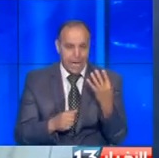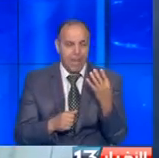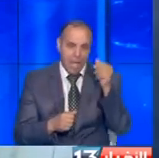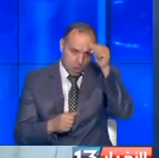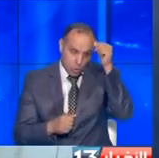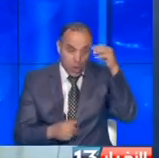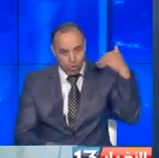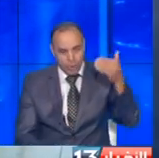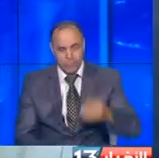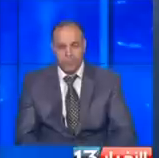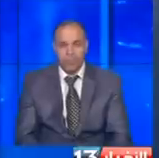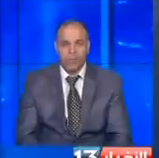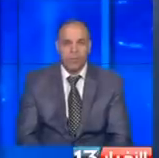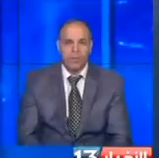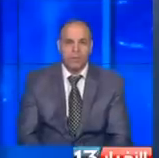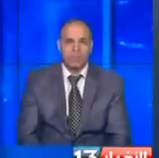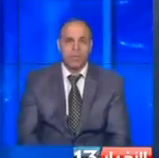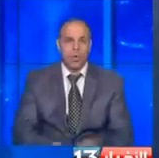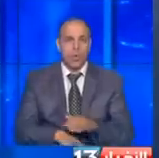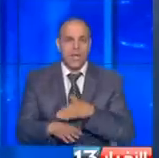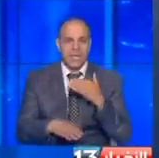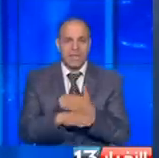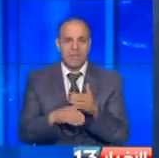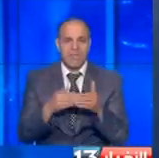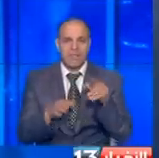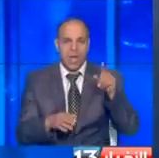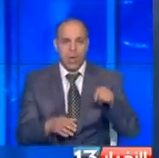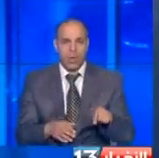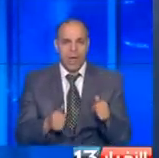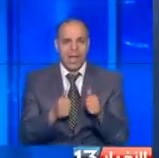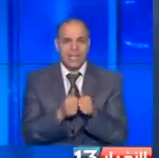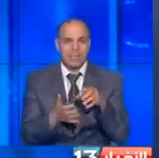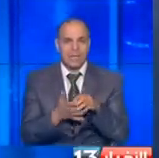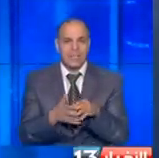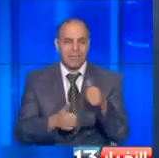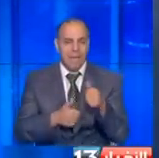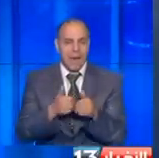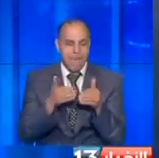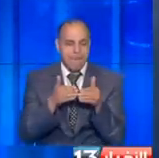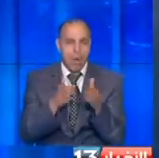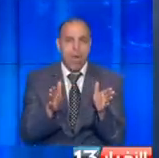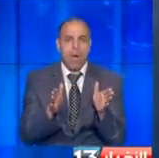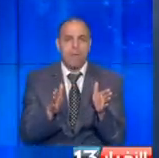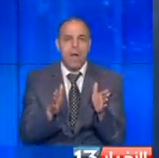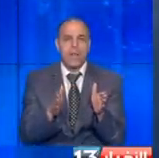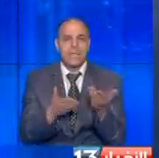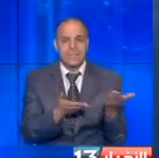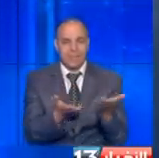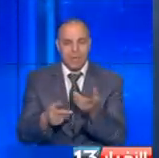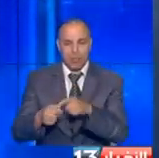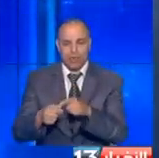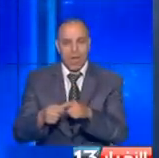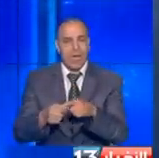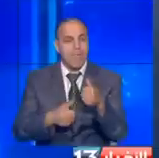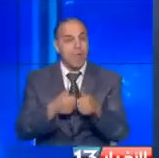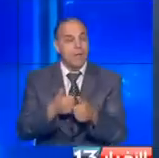4 من شهر جويلية المقبل. وفي ولاية قفصة فتح اليوم 11 مركز امتحان أبوابه لاستقبال المشاركين في